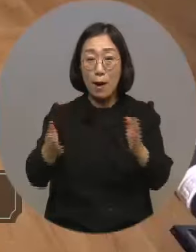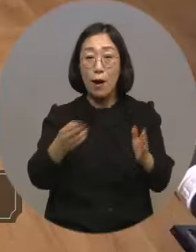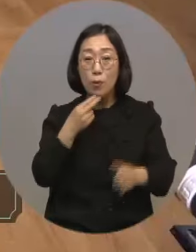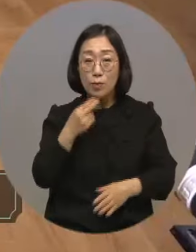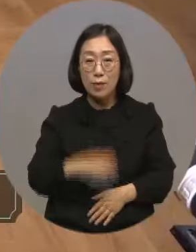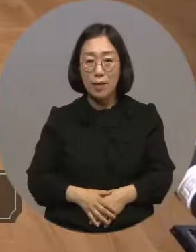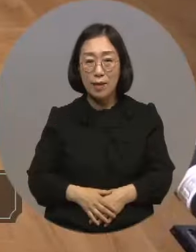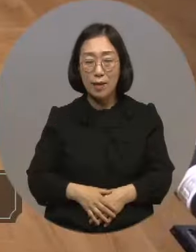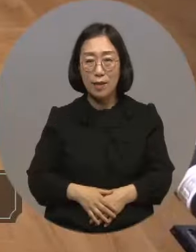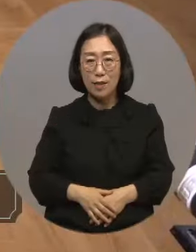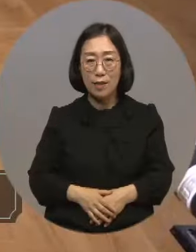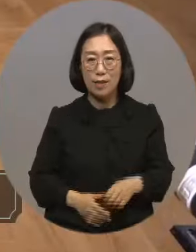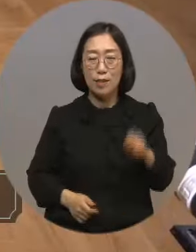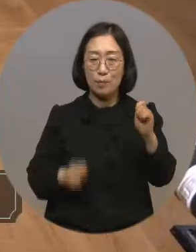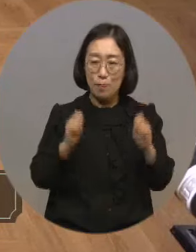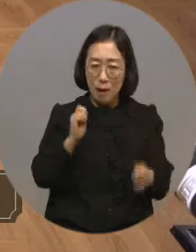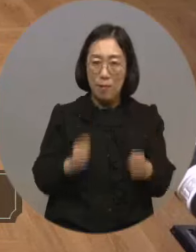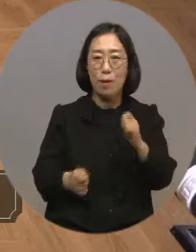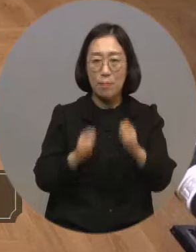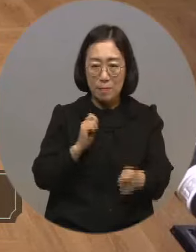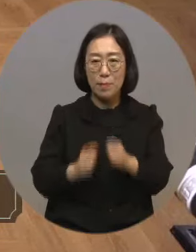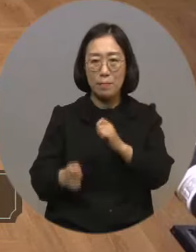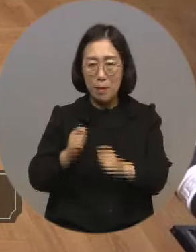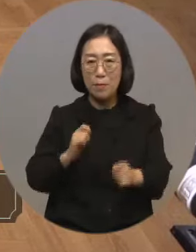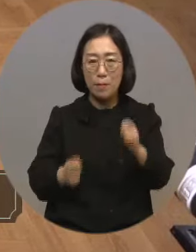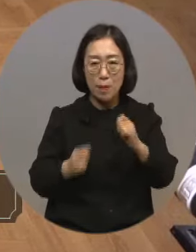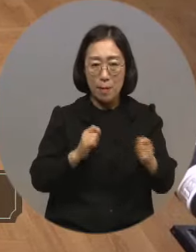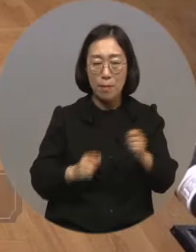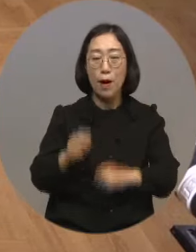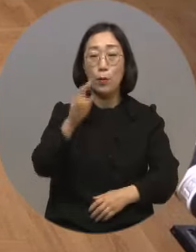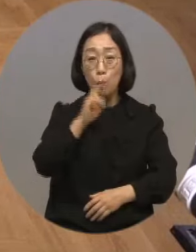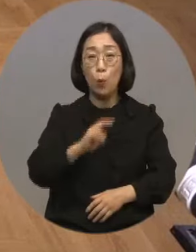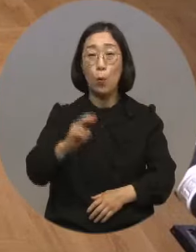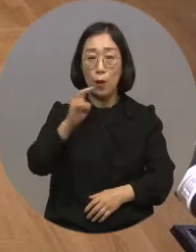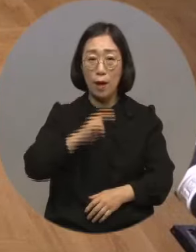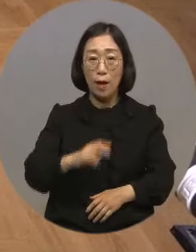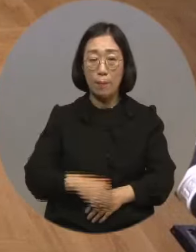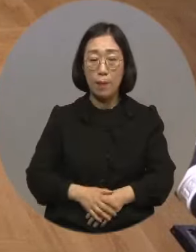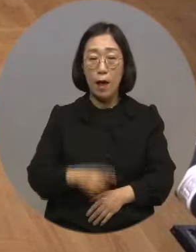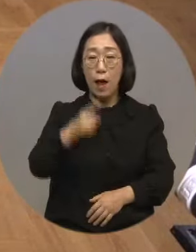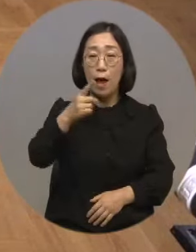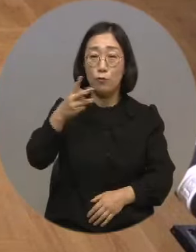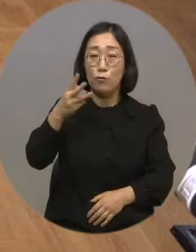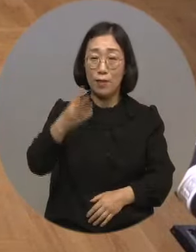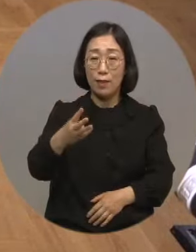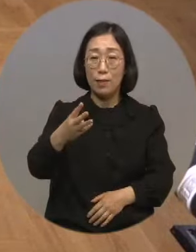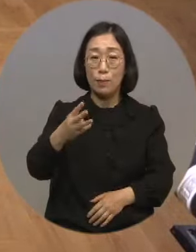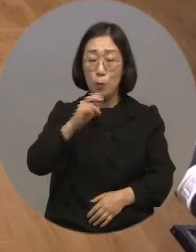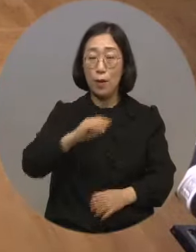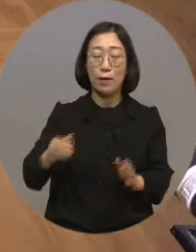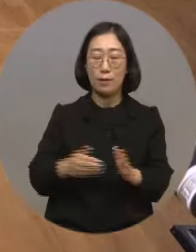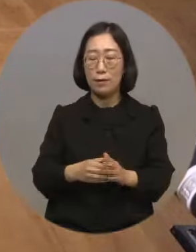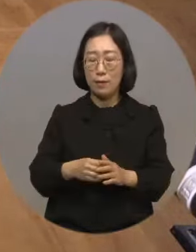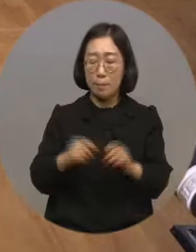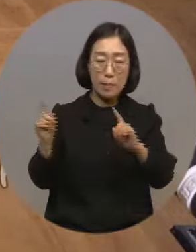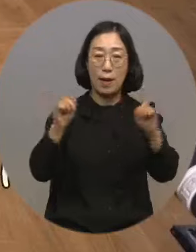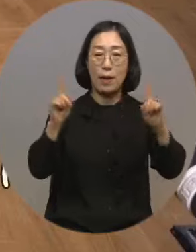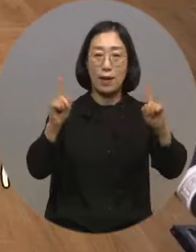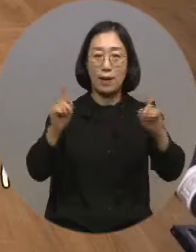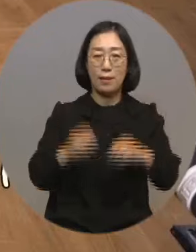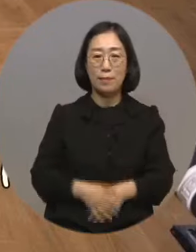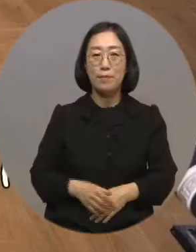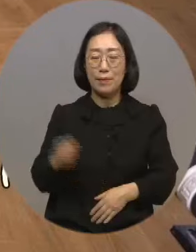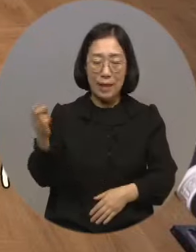예. 젓가락으로 상을 두드리며 지금 딴따단 하고 그러느라면 한 3곡 정도 부르면 깨요. 그다음에 털고